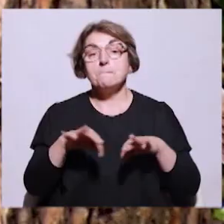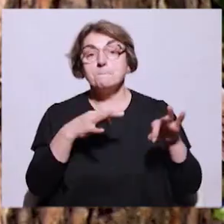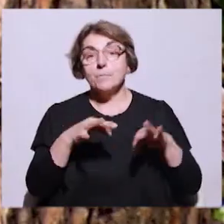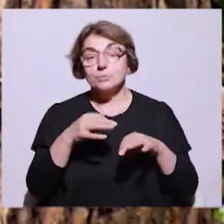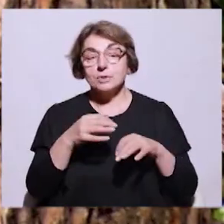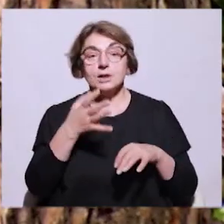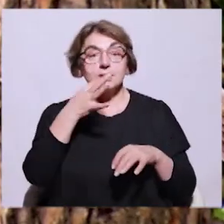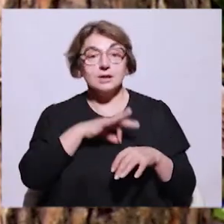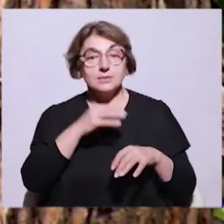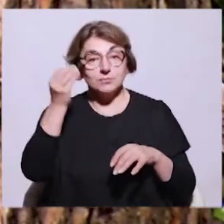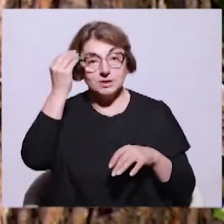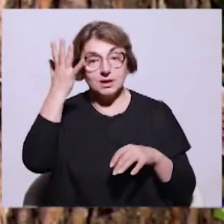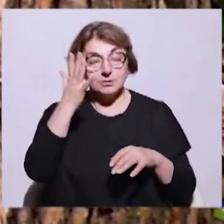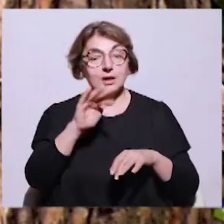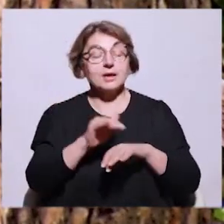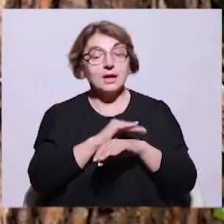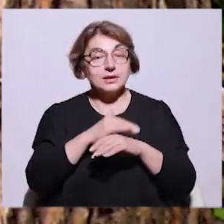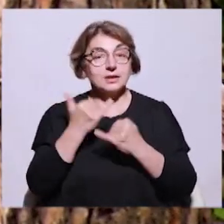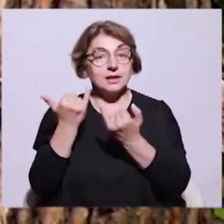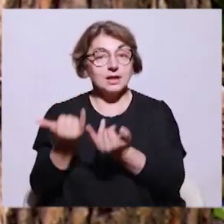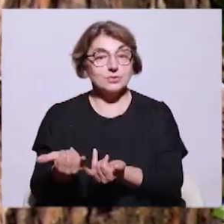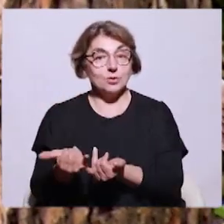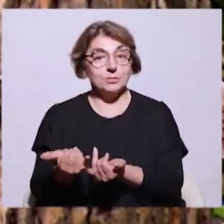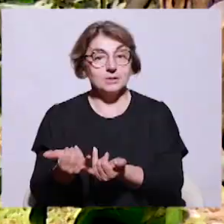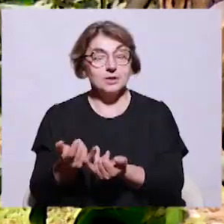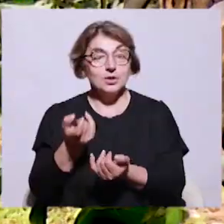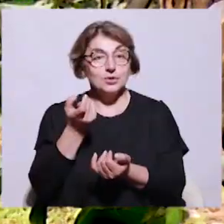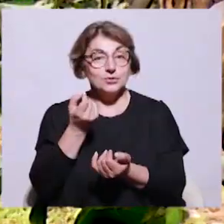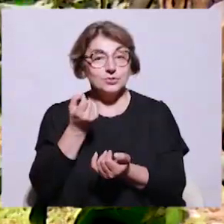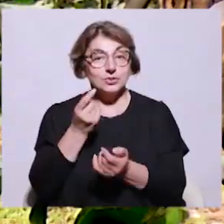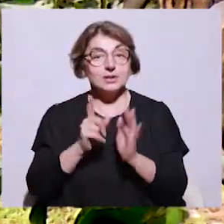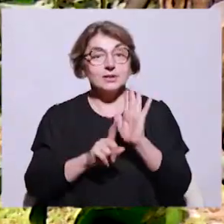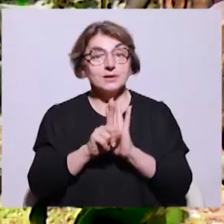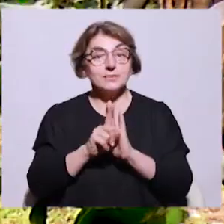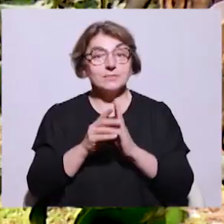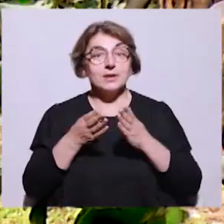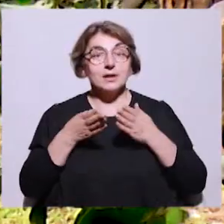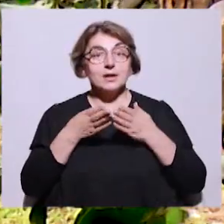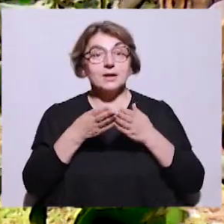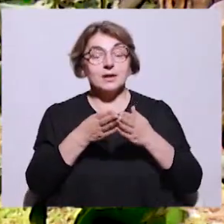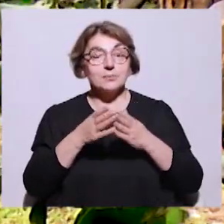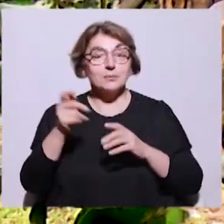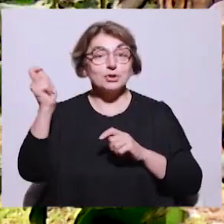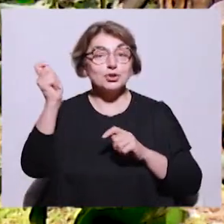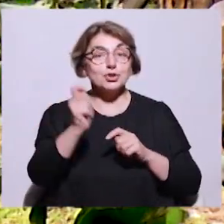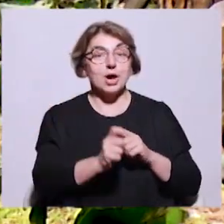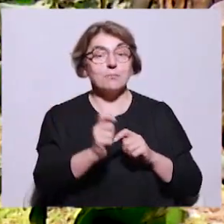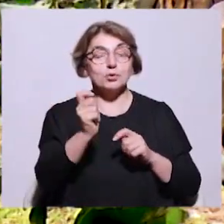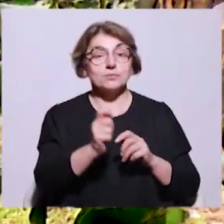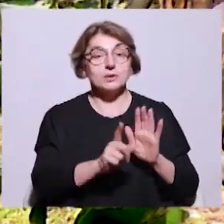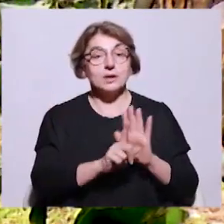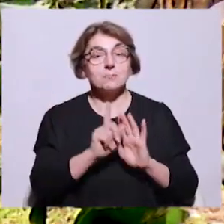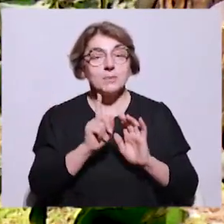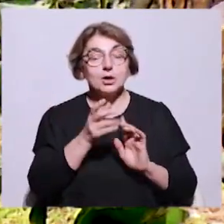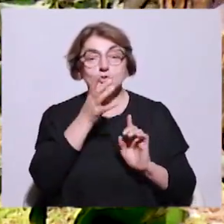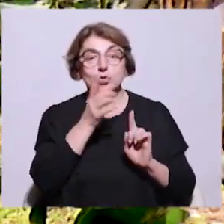პორტუგალიელებმაც ისარგებლეს იაპონელების კეთილგანწყობით და ცოტა ხანში დაიწყეს გემებით ჩამოსვლა.